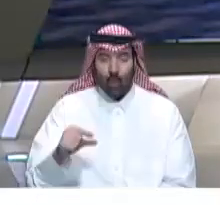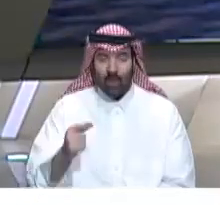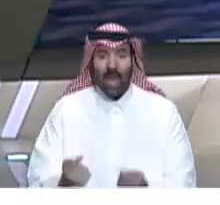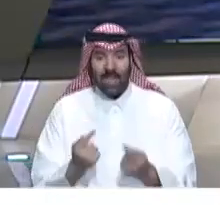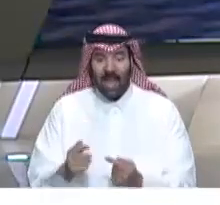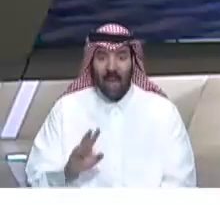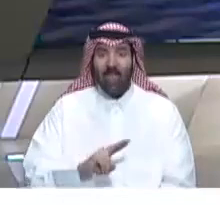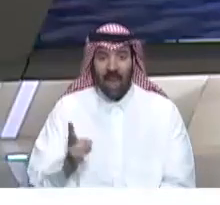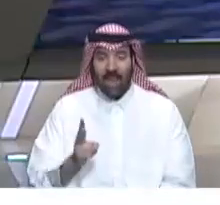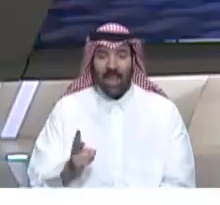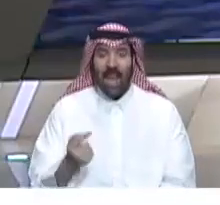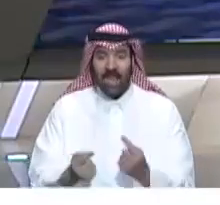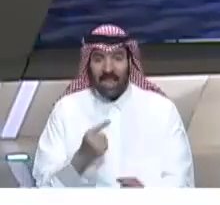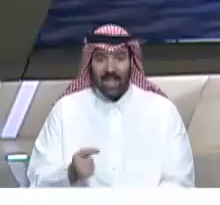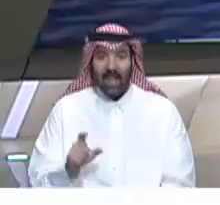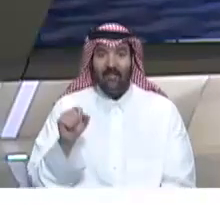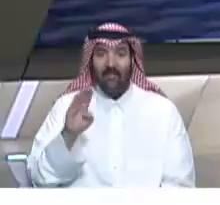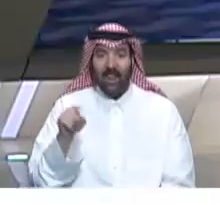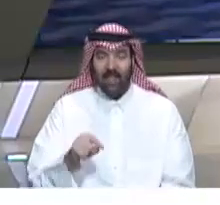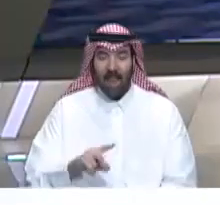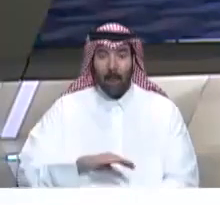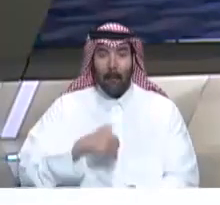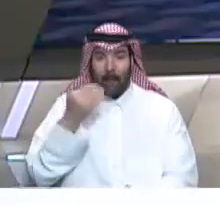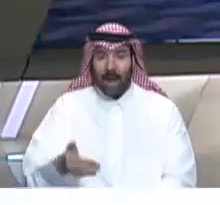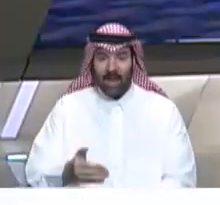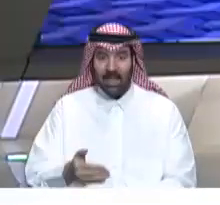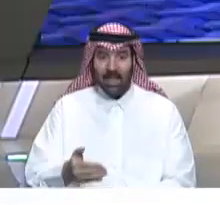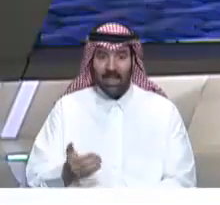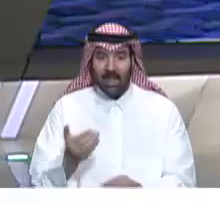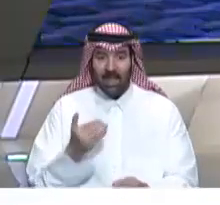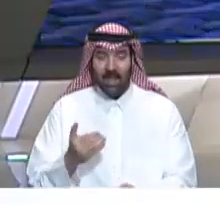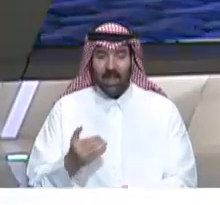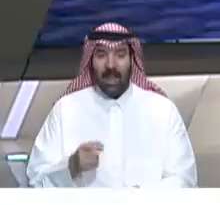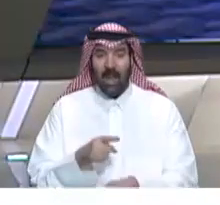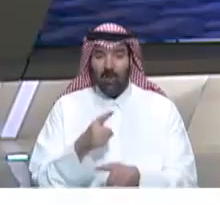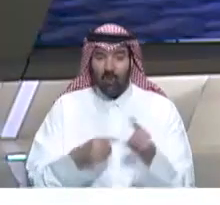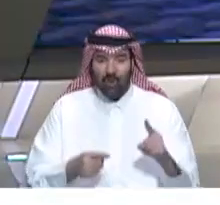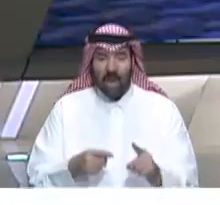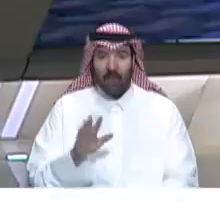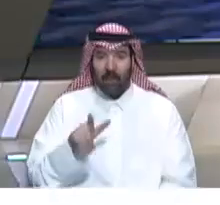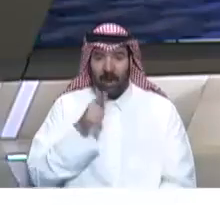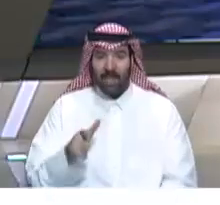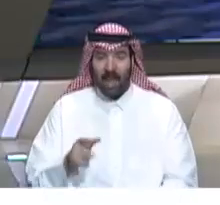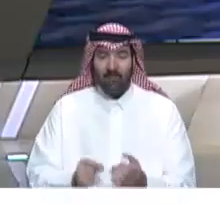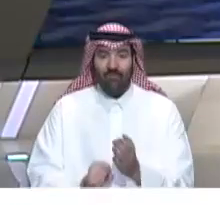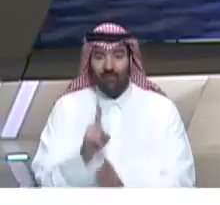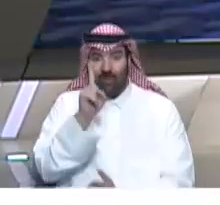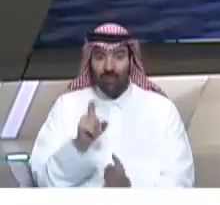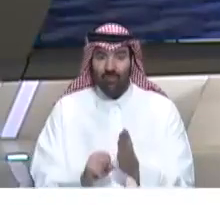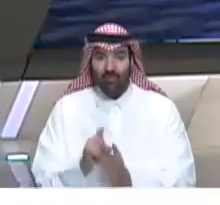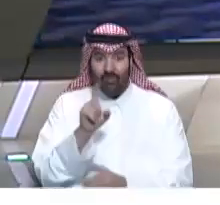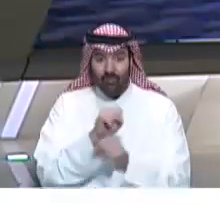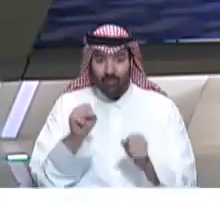في يعني قبل يعني الساعة بعد الساعة التاسعة قبل أكثر من نصف ساعة كانت هناك الألعاب النارية